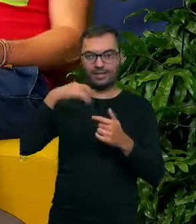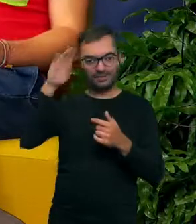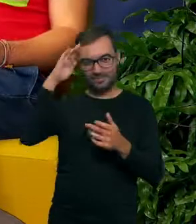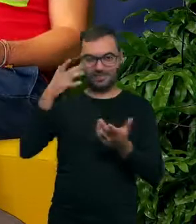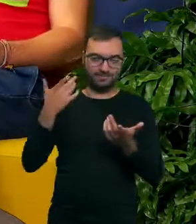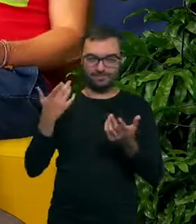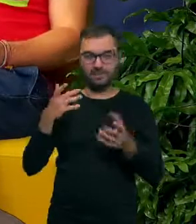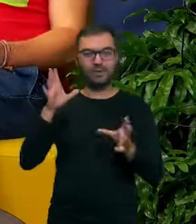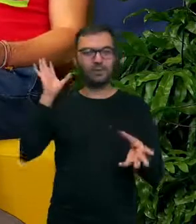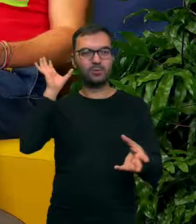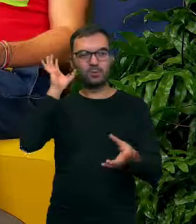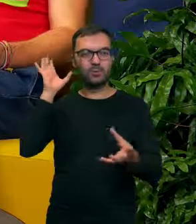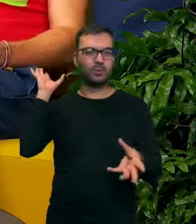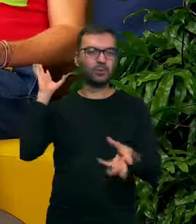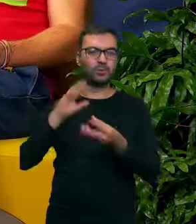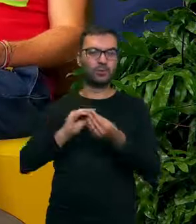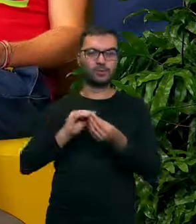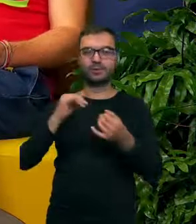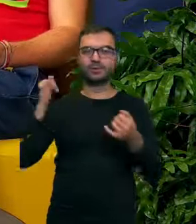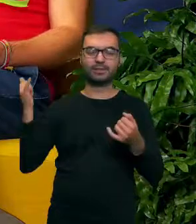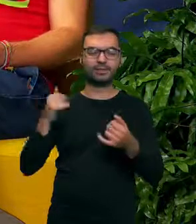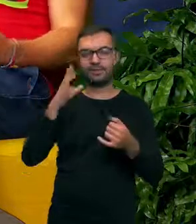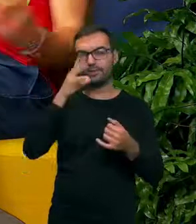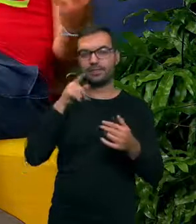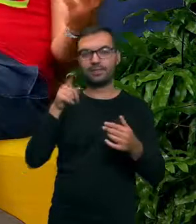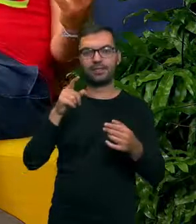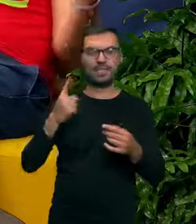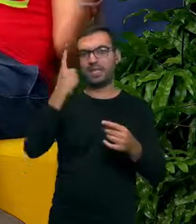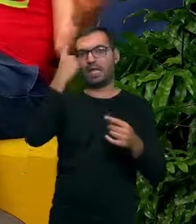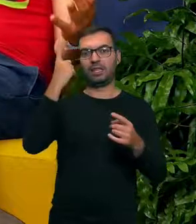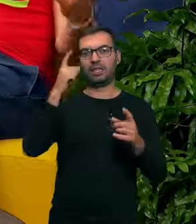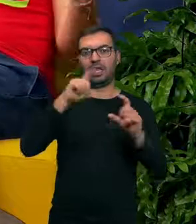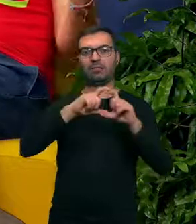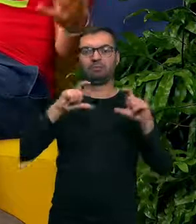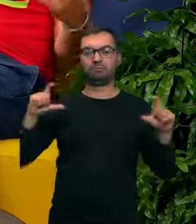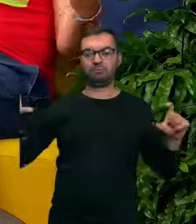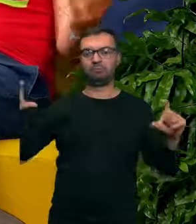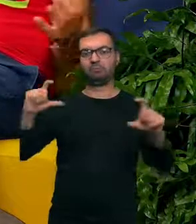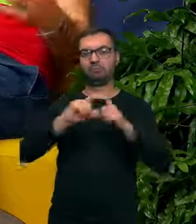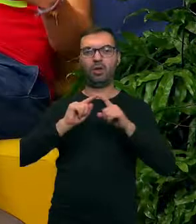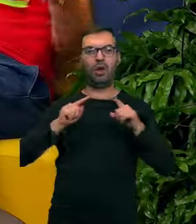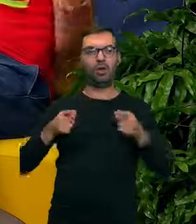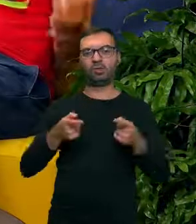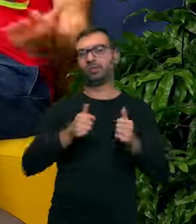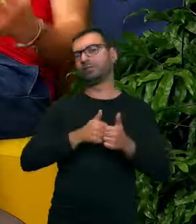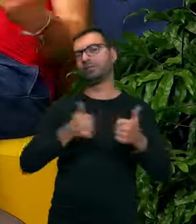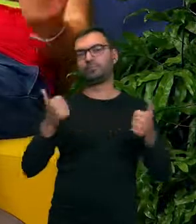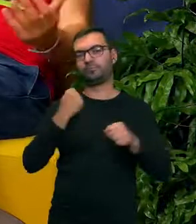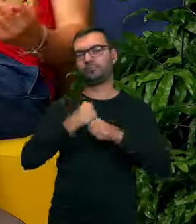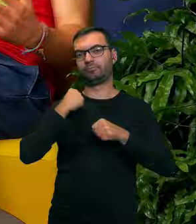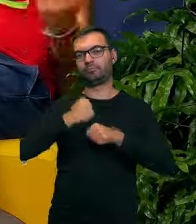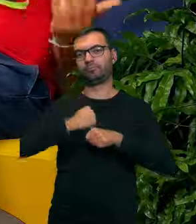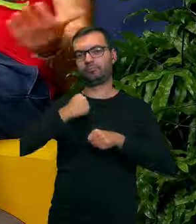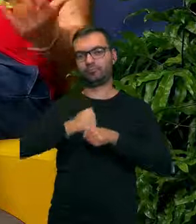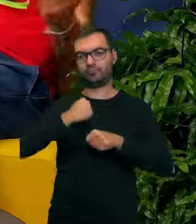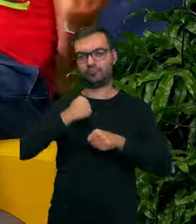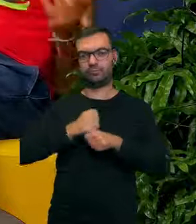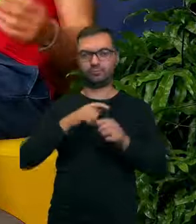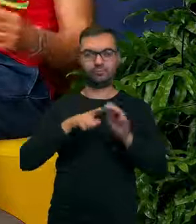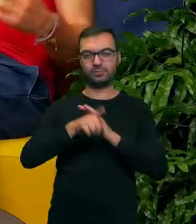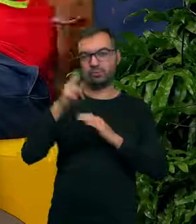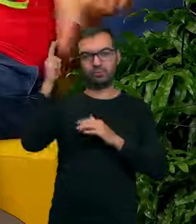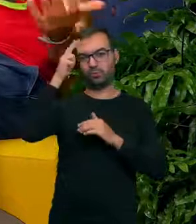pamiętam, to zawsze to się wydawało, że to była jedna organizacja bardzo dobrze pracująca na